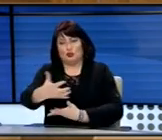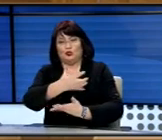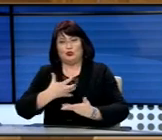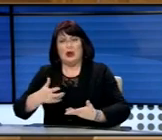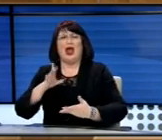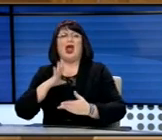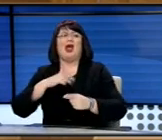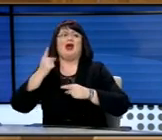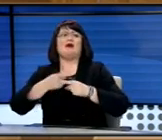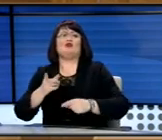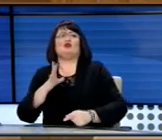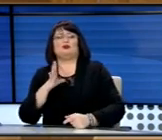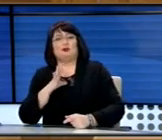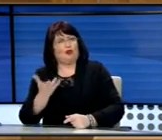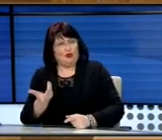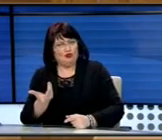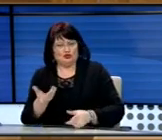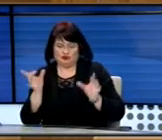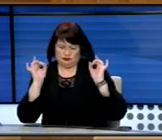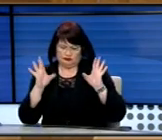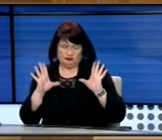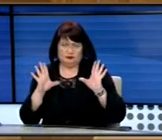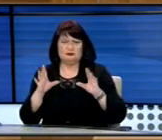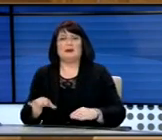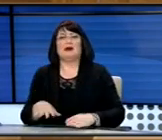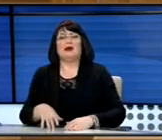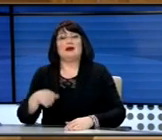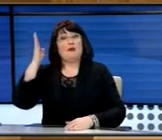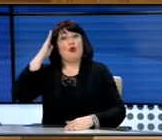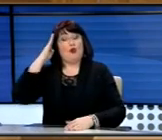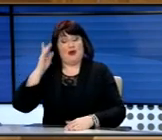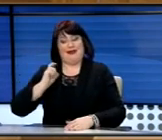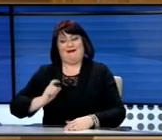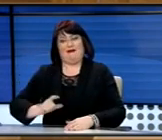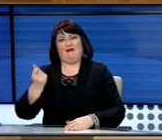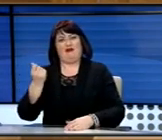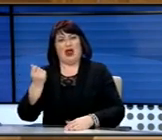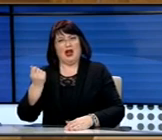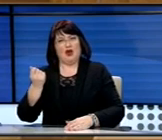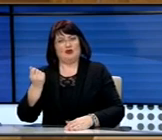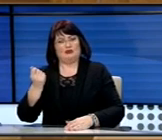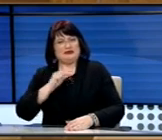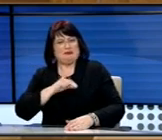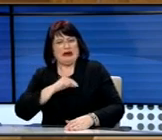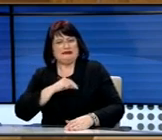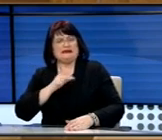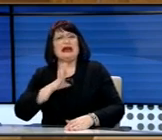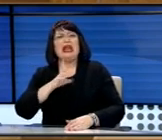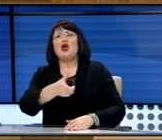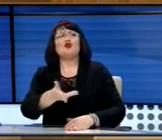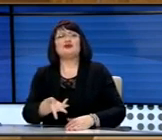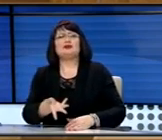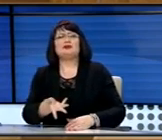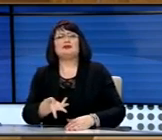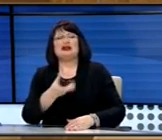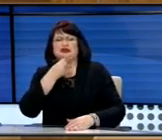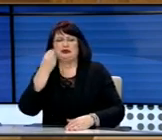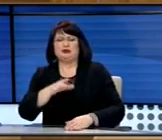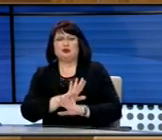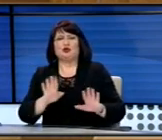λαϊκά στρώματα και σε εκείνα που εισπράττονται από το μεγάλο κεφάλαιο? Όχι βέβαια. Αυτό το έσχος